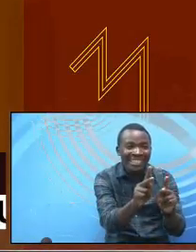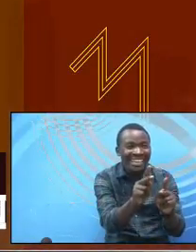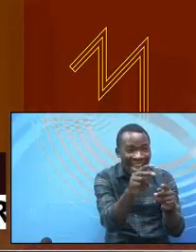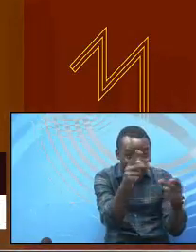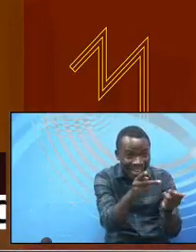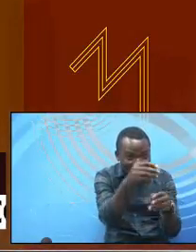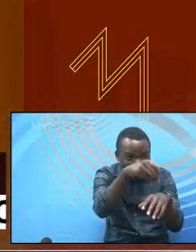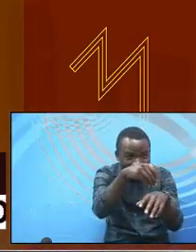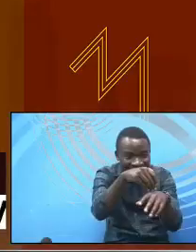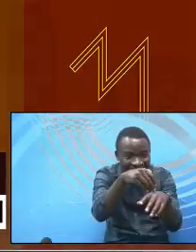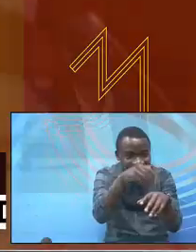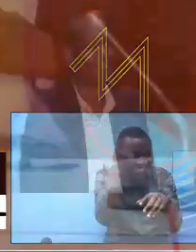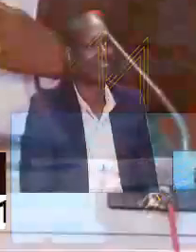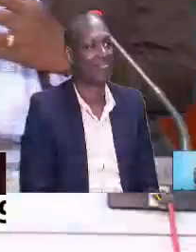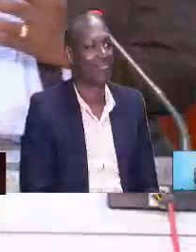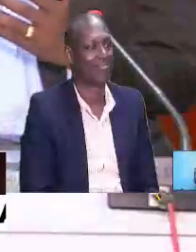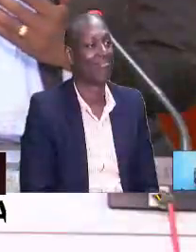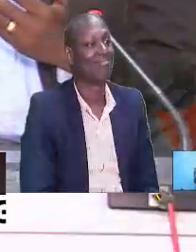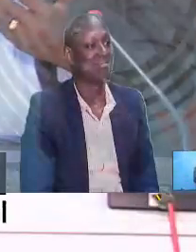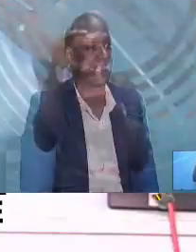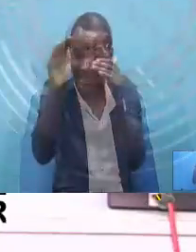ahuvuze ku ni leta n'inzego zayo